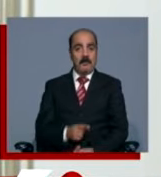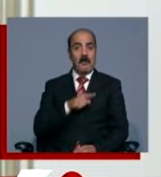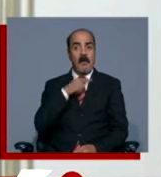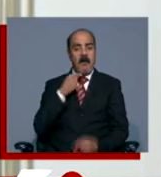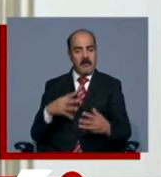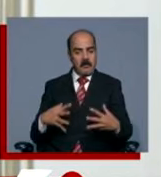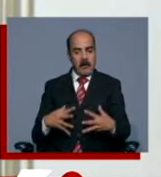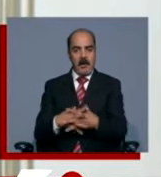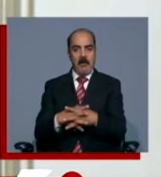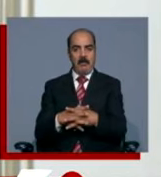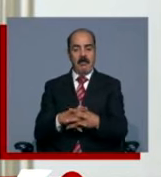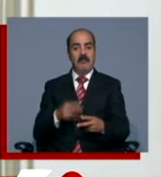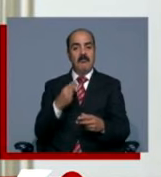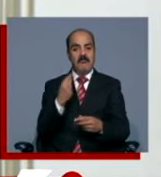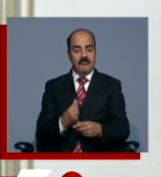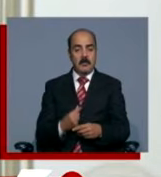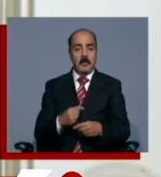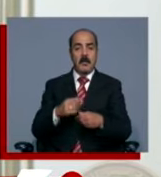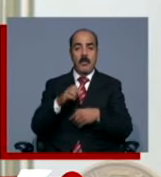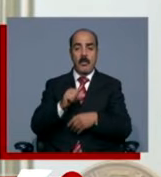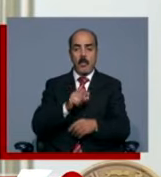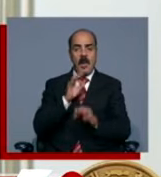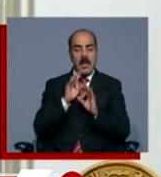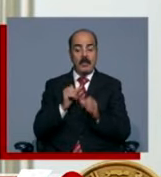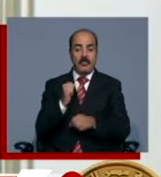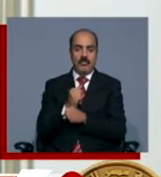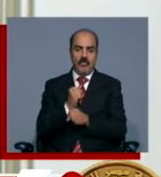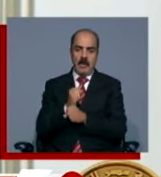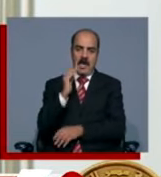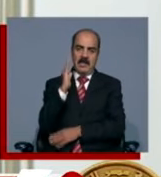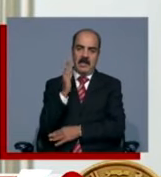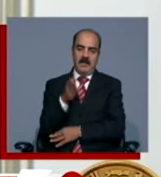الخاص ومجالس الأعمال بدور رئيسي